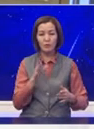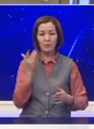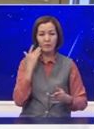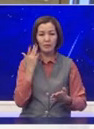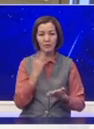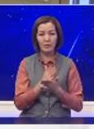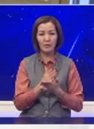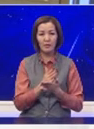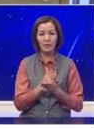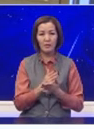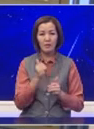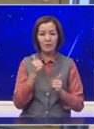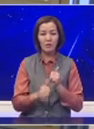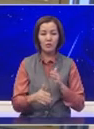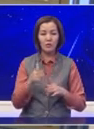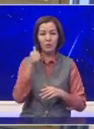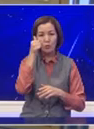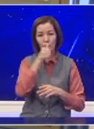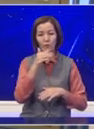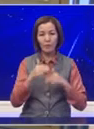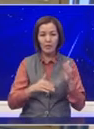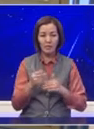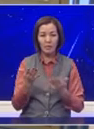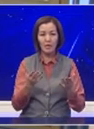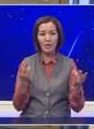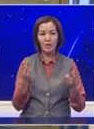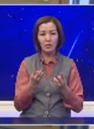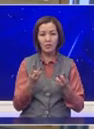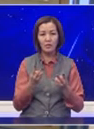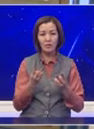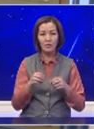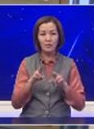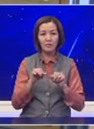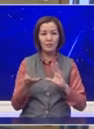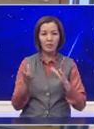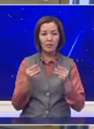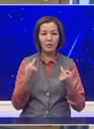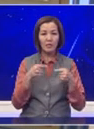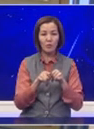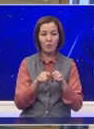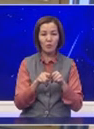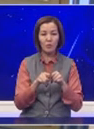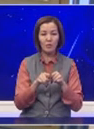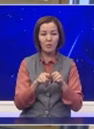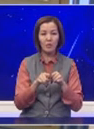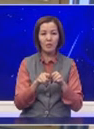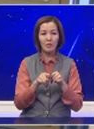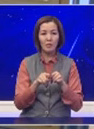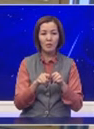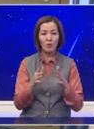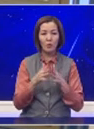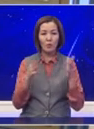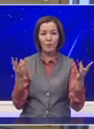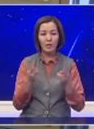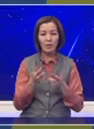үлкен зор. Жылда практикаға ең қажетті мамандар бойынша технологтар ғой бізде. Сол технологтар көп